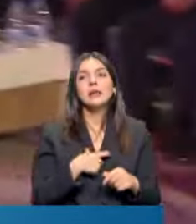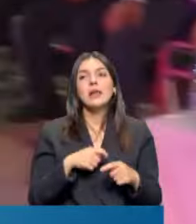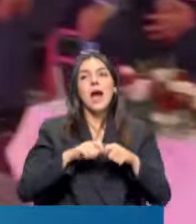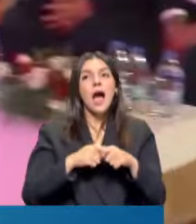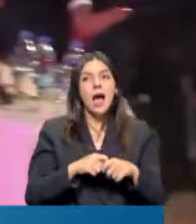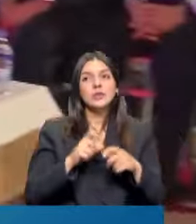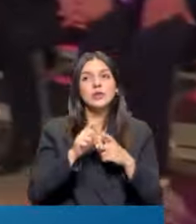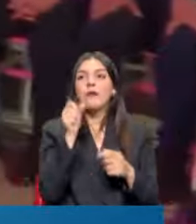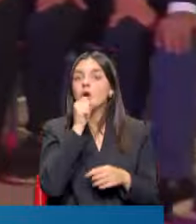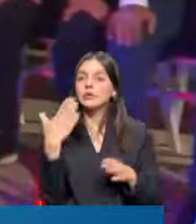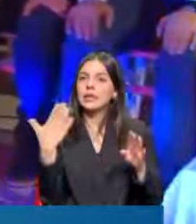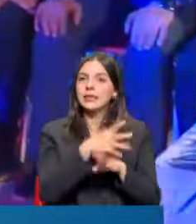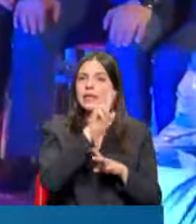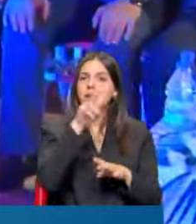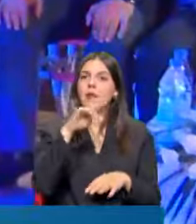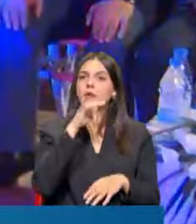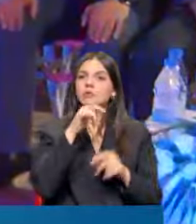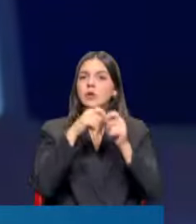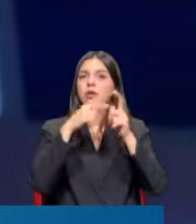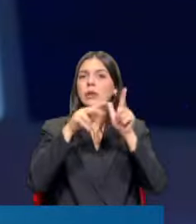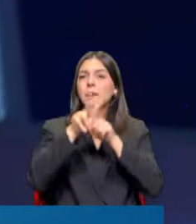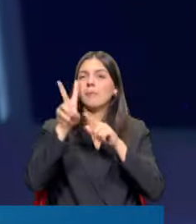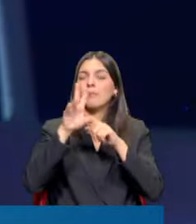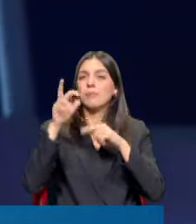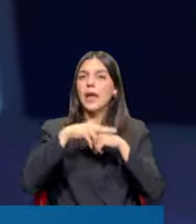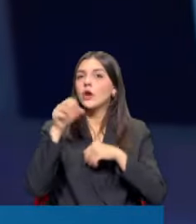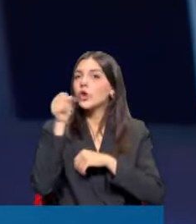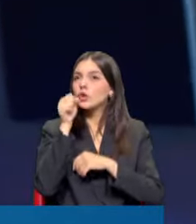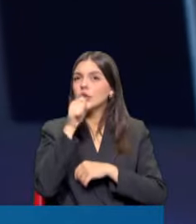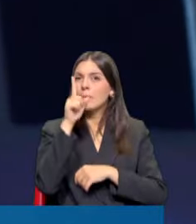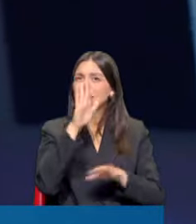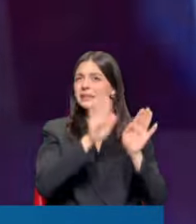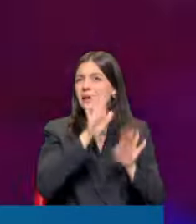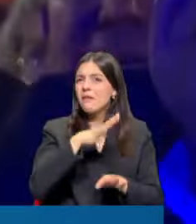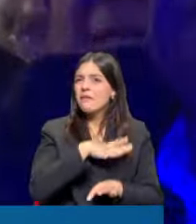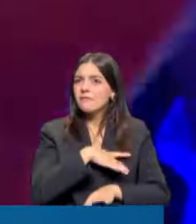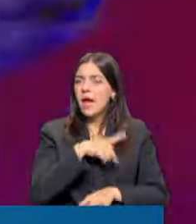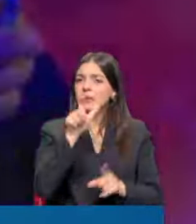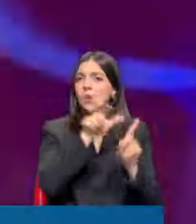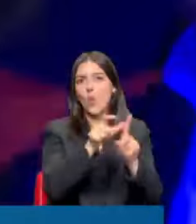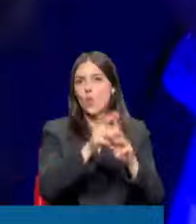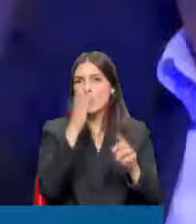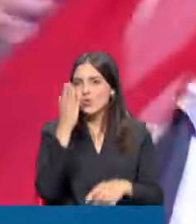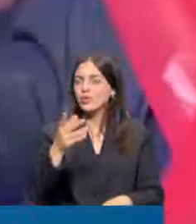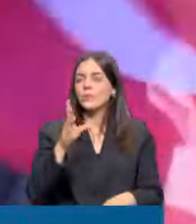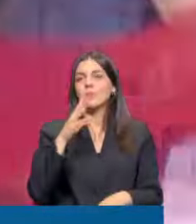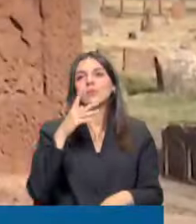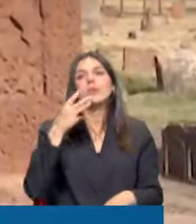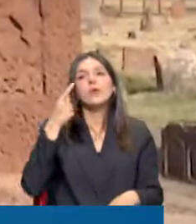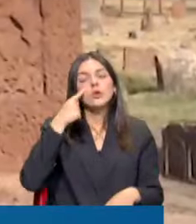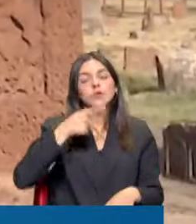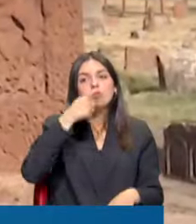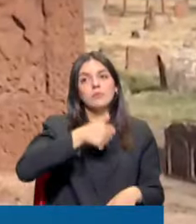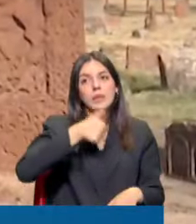konserine katıldı. 22 Ağustos'ta Beykoz konserinde bir grubun saldırı girişiminde bulunduğu Suavi'ye sahip çıktı. Cumhurbaşkanının Bahçeli'nin